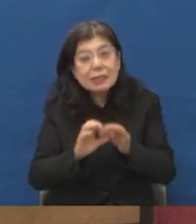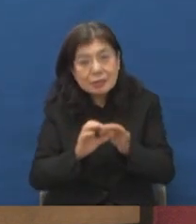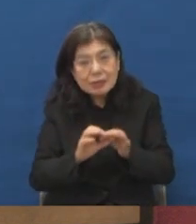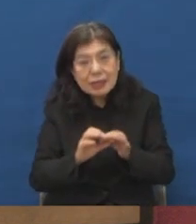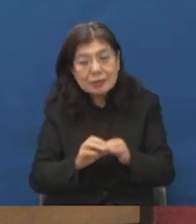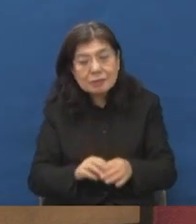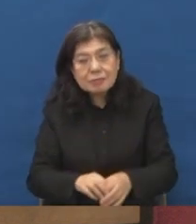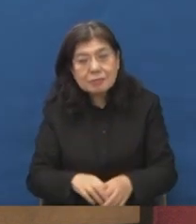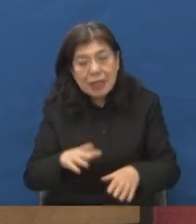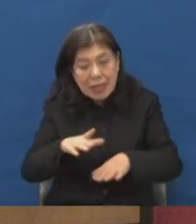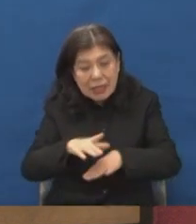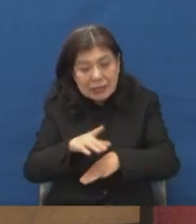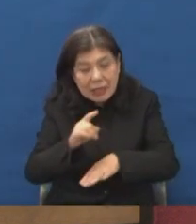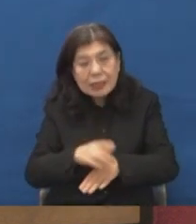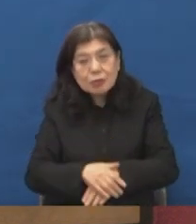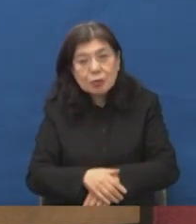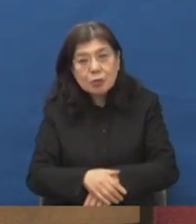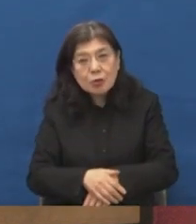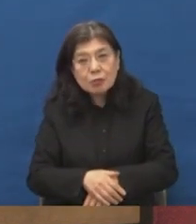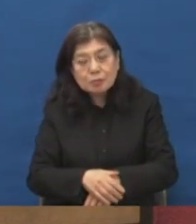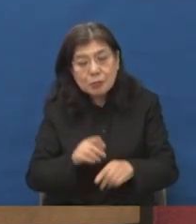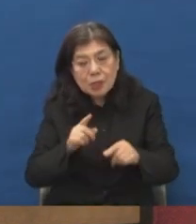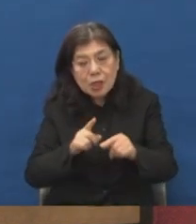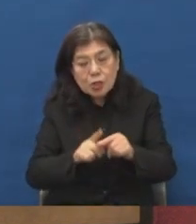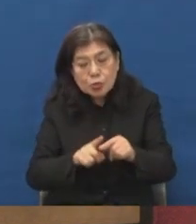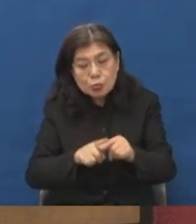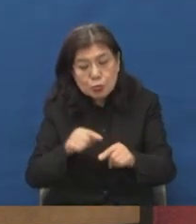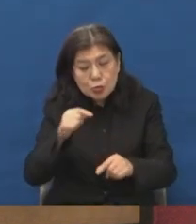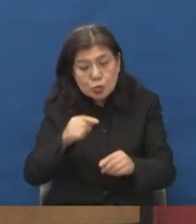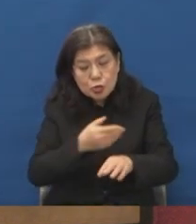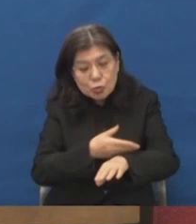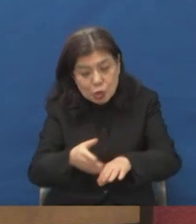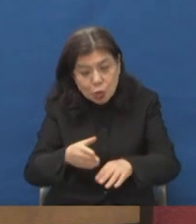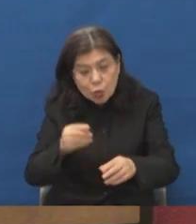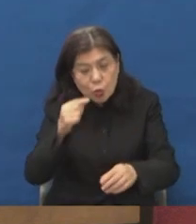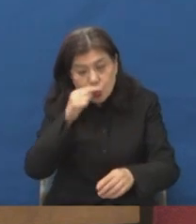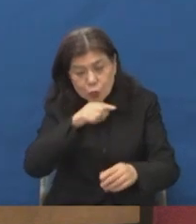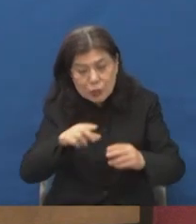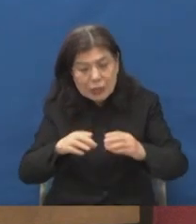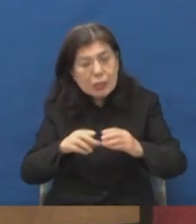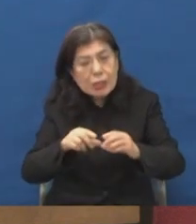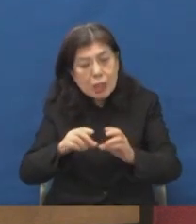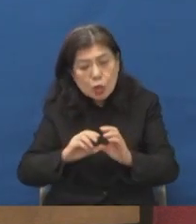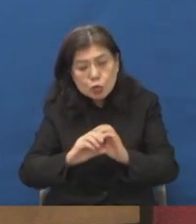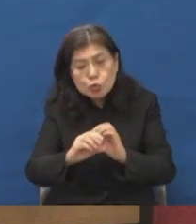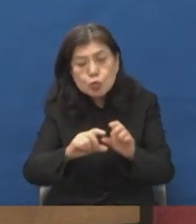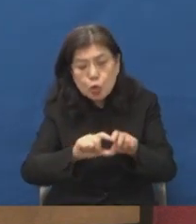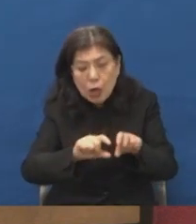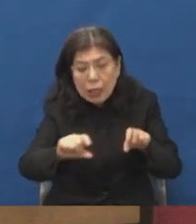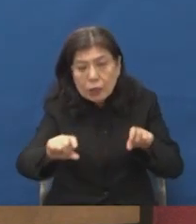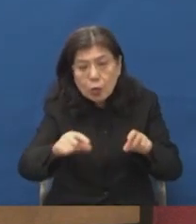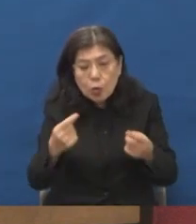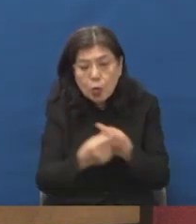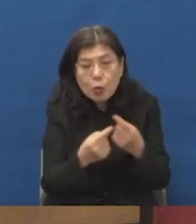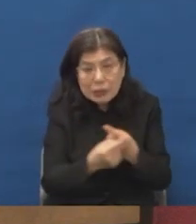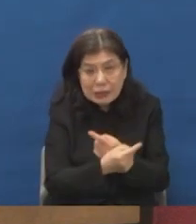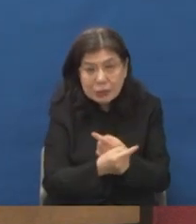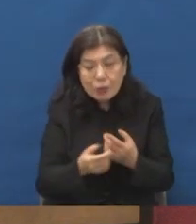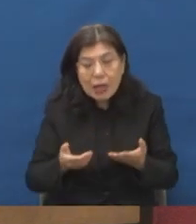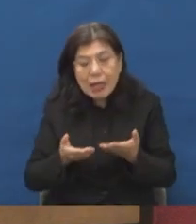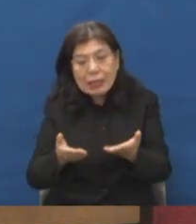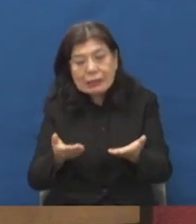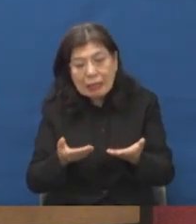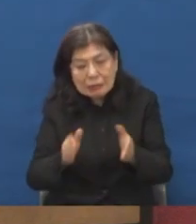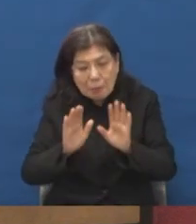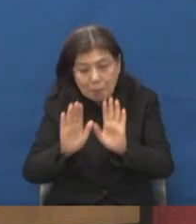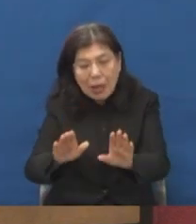期タグタイル、中鉄管の更新、除水施設、排水池などの耐震化率の計画的な